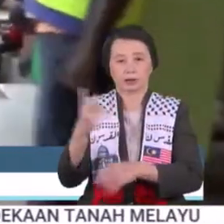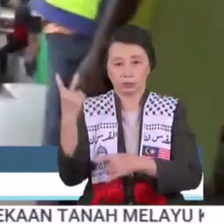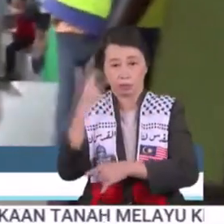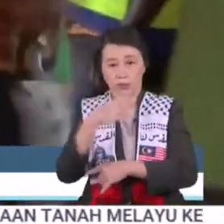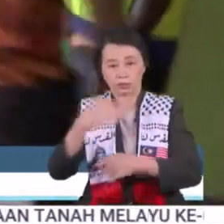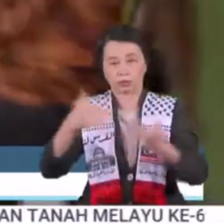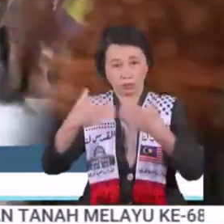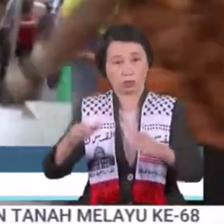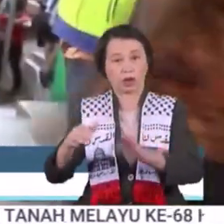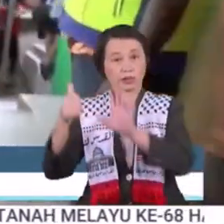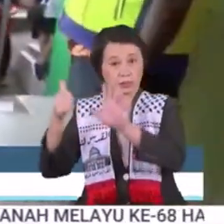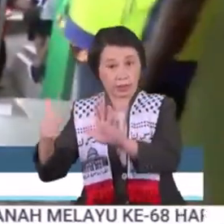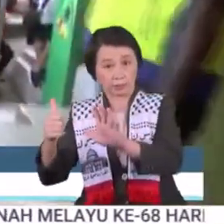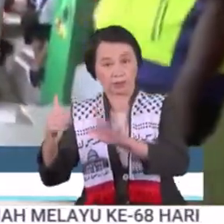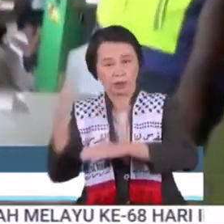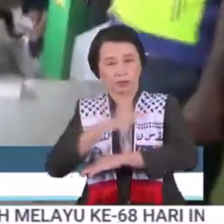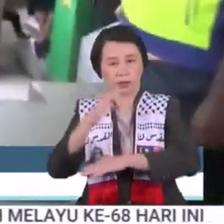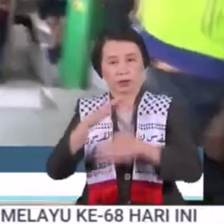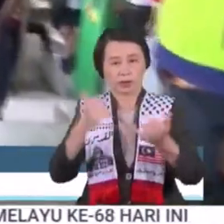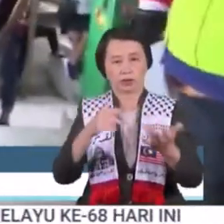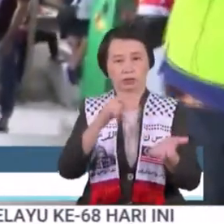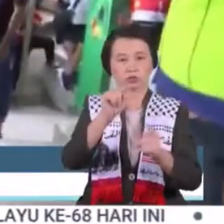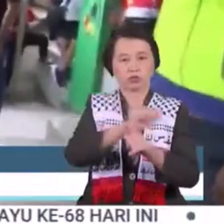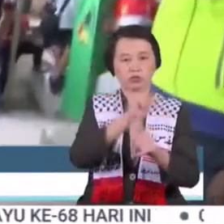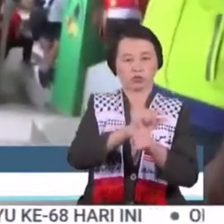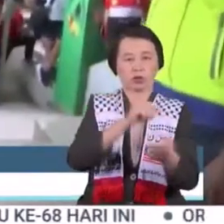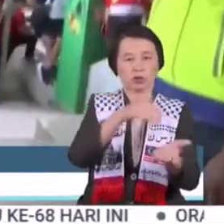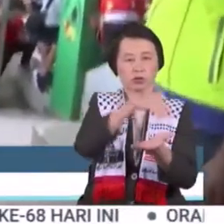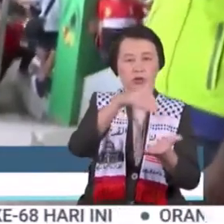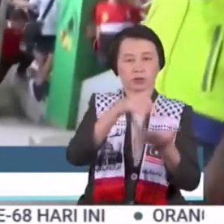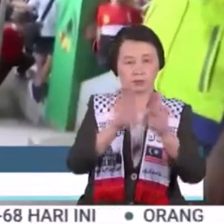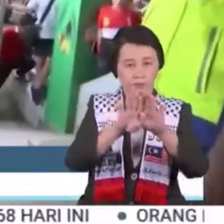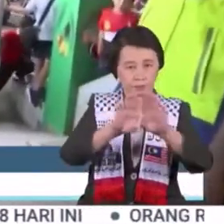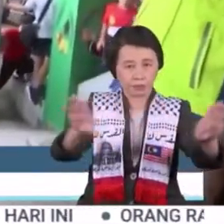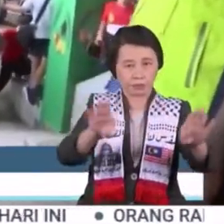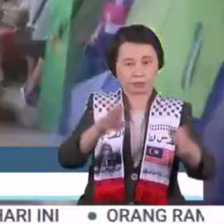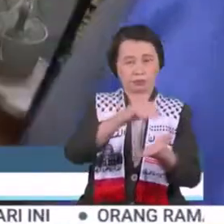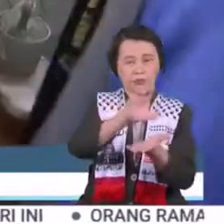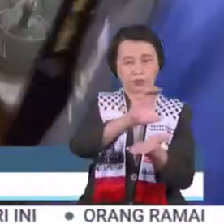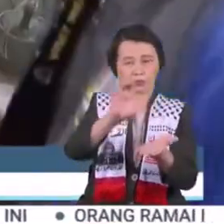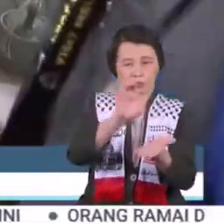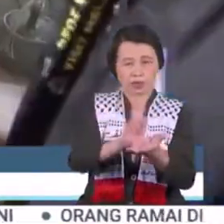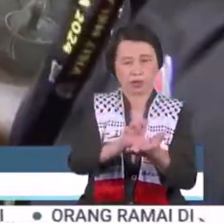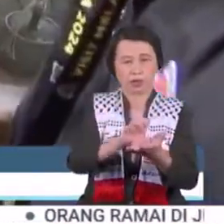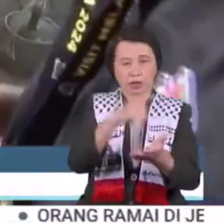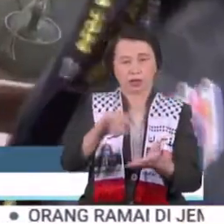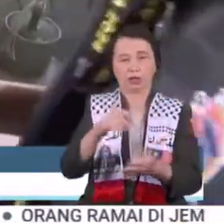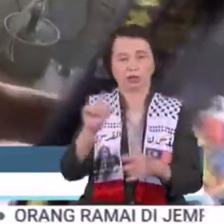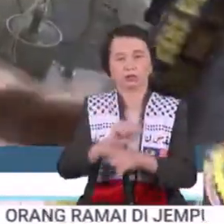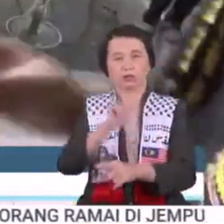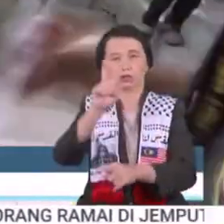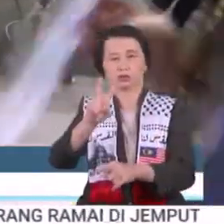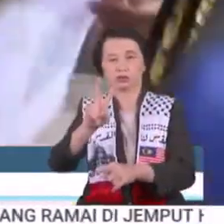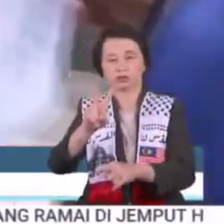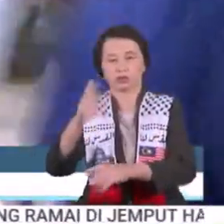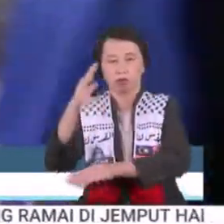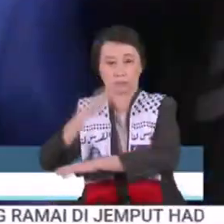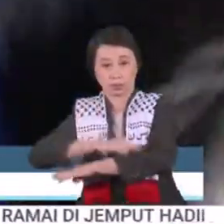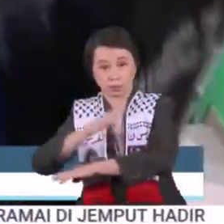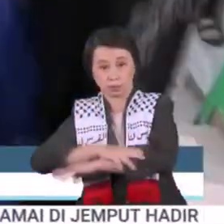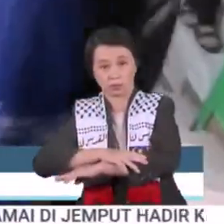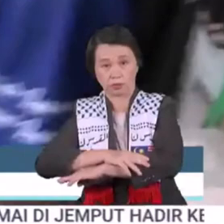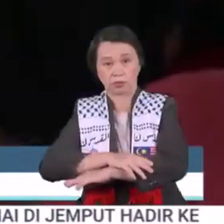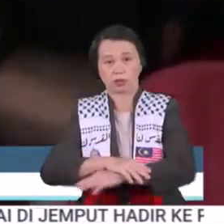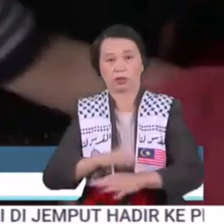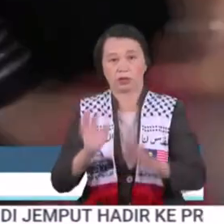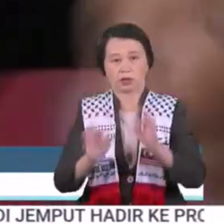kita dah buka 6 dan sekarang kita dah guna pintu tengah. Untuk dan kita letak lagi 2 cashier. So bermakna ada 8. Okey,